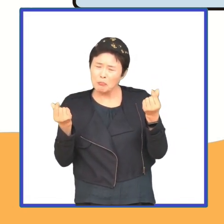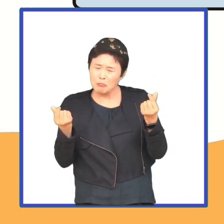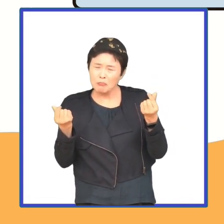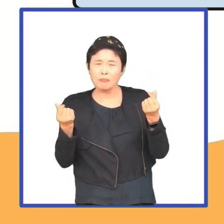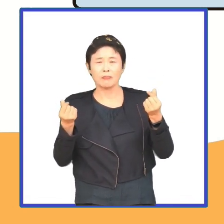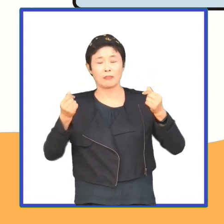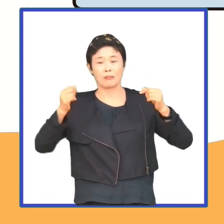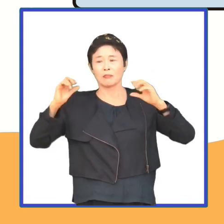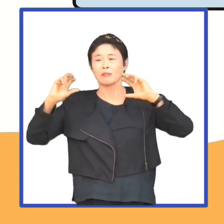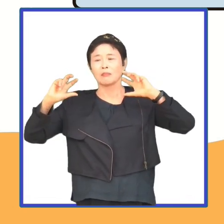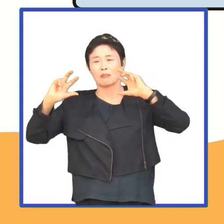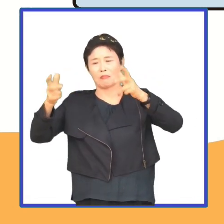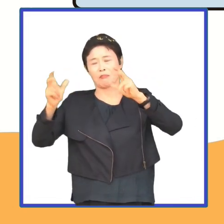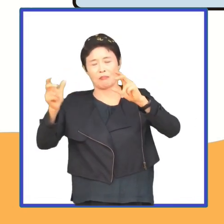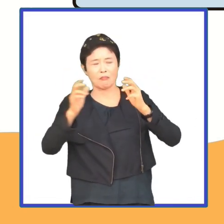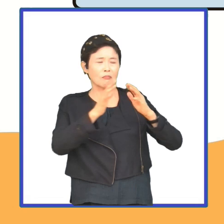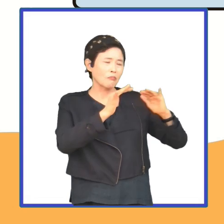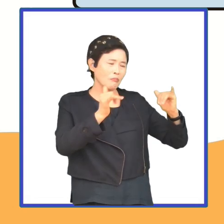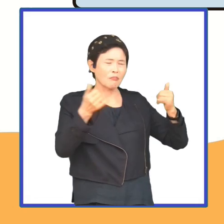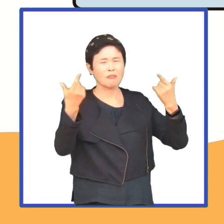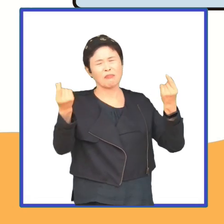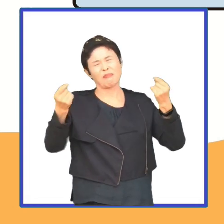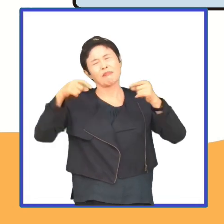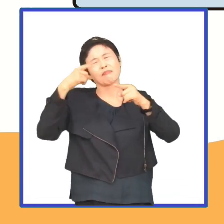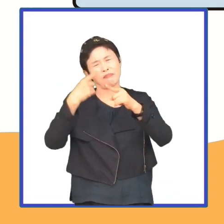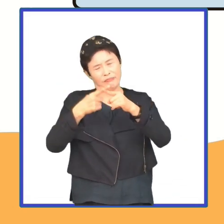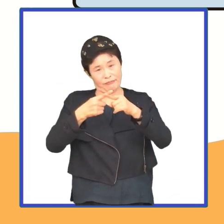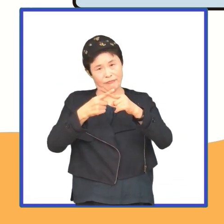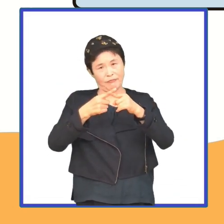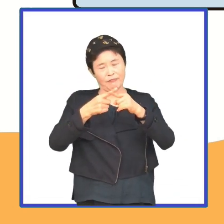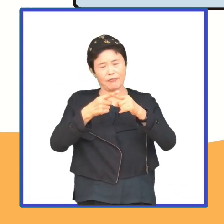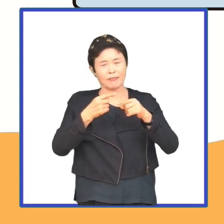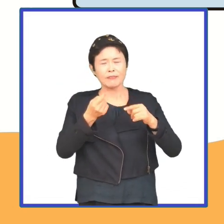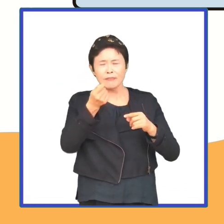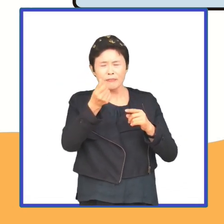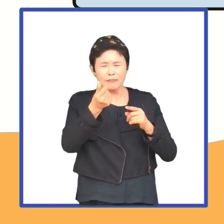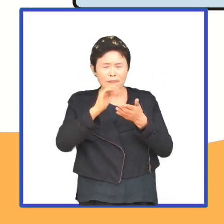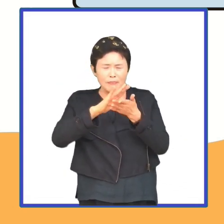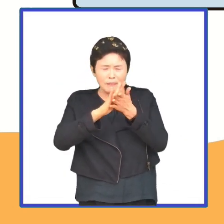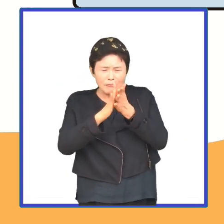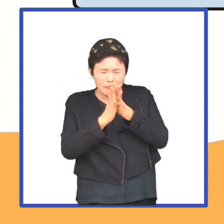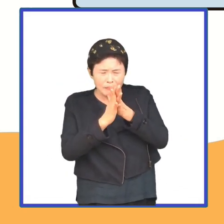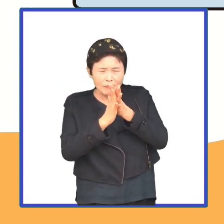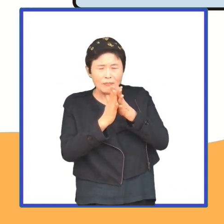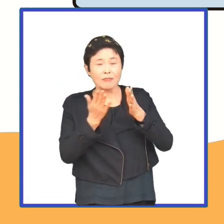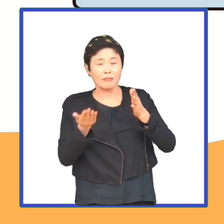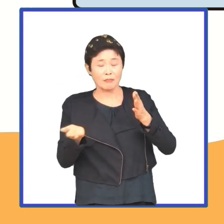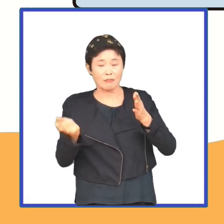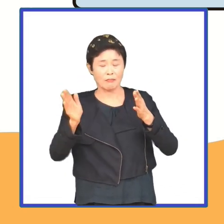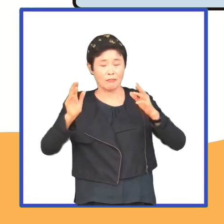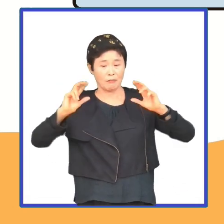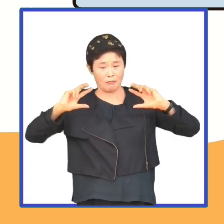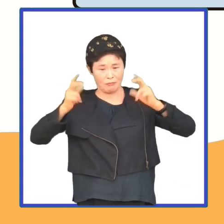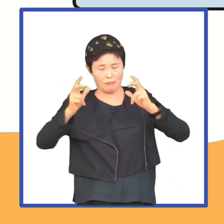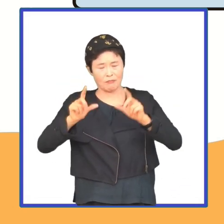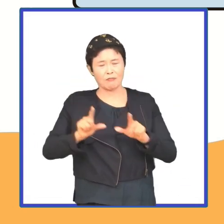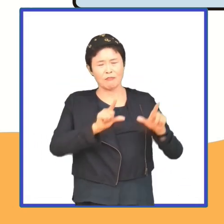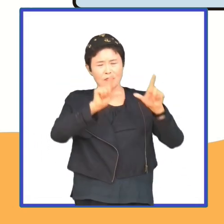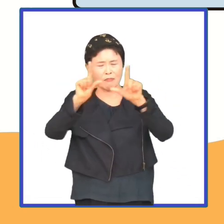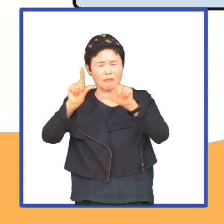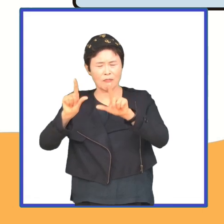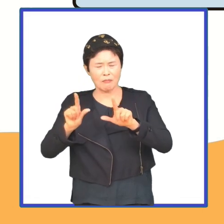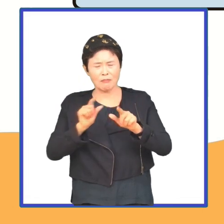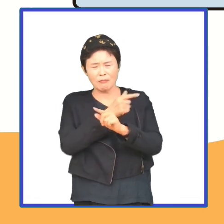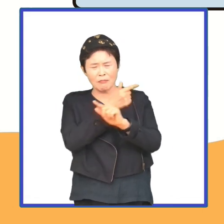사람과 똑같아요. 1도 작은 변화이지만 지구에 살아가는 다양한 생물들에게 많은 영향을 미칠